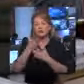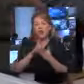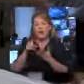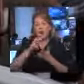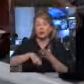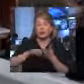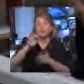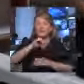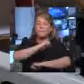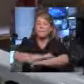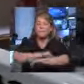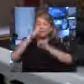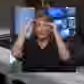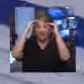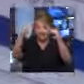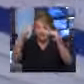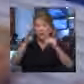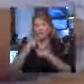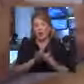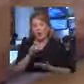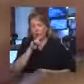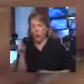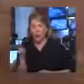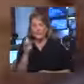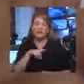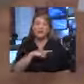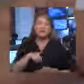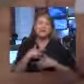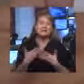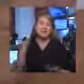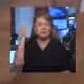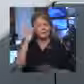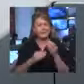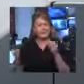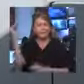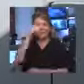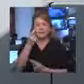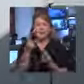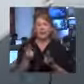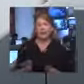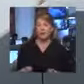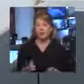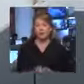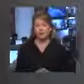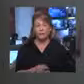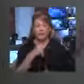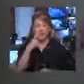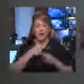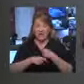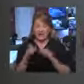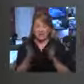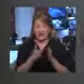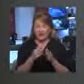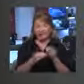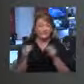על מרפסת מקורה וכאלה שלא, ויש עיריות שסתם מבקשות להעלות את התעריפים. עסקים קטנים שדרישה של 300-400 אלף שקל